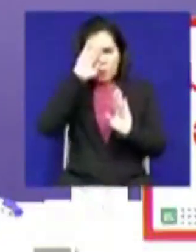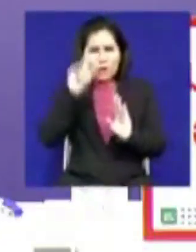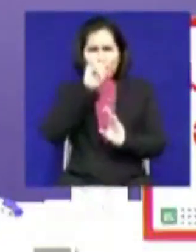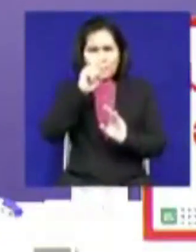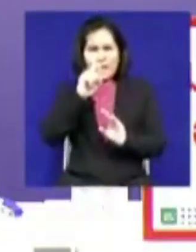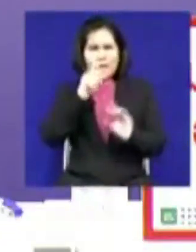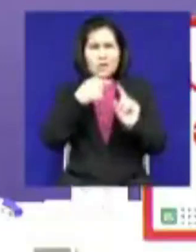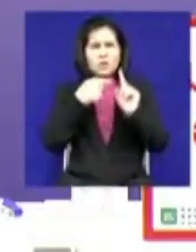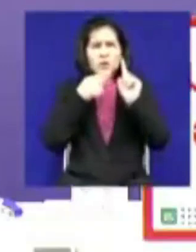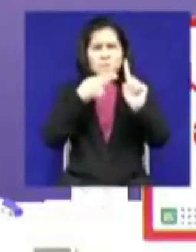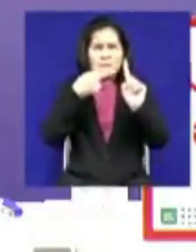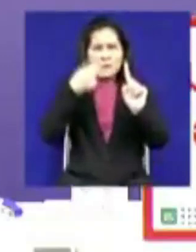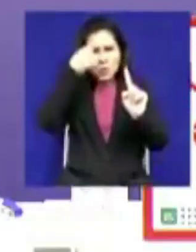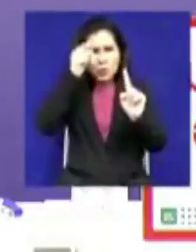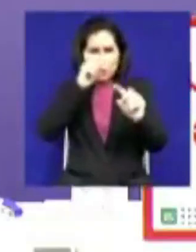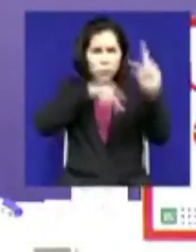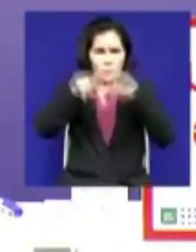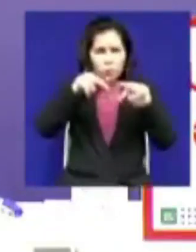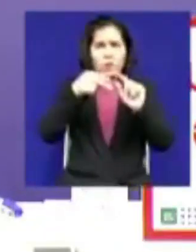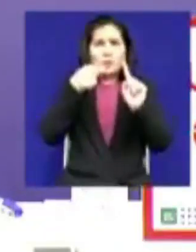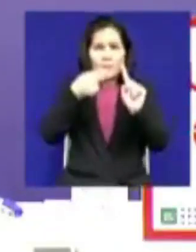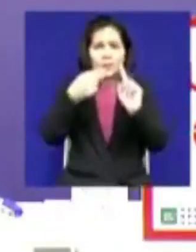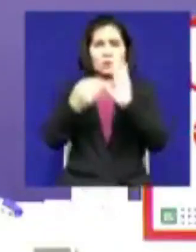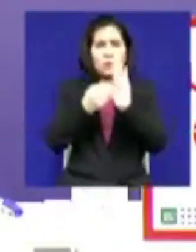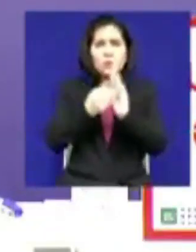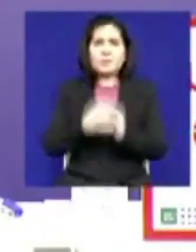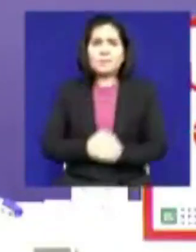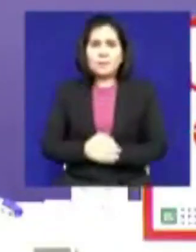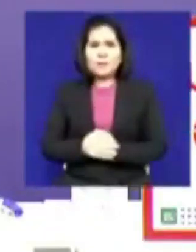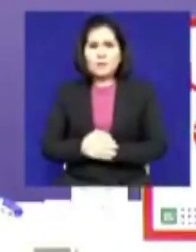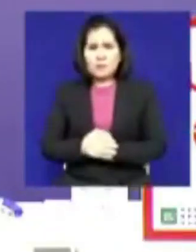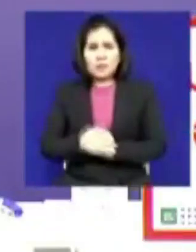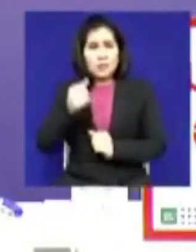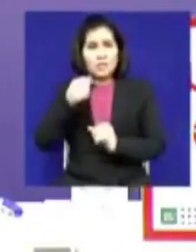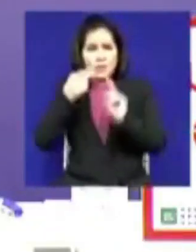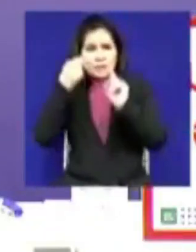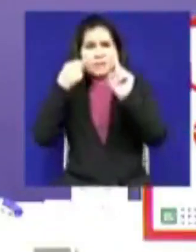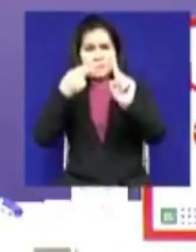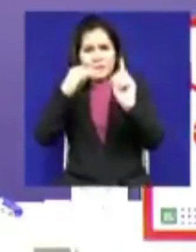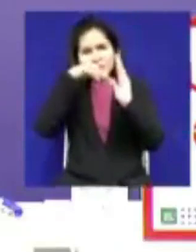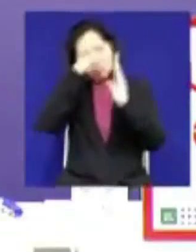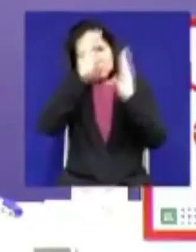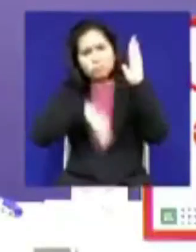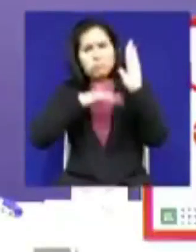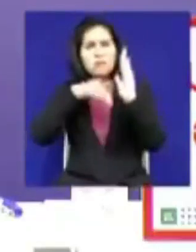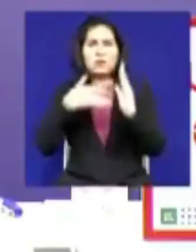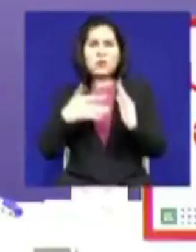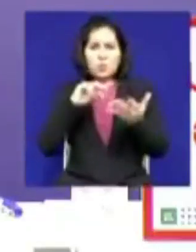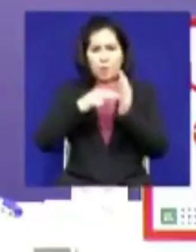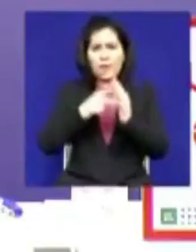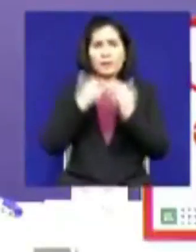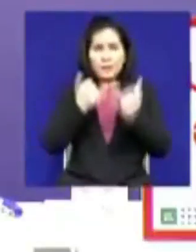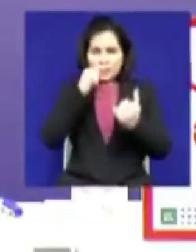ที่กลับจากต่างประเทศไม่มีอาการครับแล้วก็ไม่กักตัวสุดท้ายแม่ติดเชื้อโควิดจากลูกสาวนั่นแหละอาการหนักเลยนะครับ